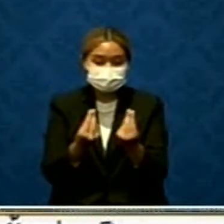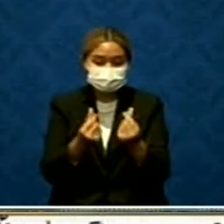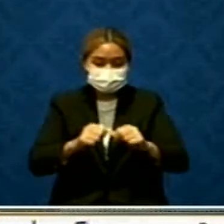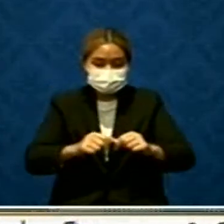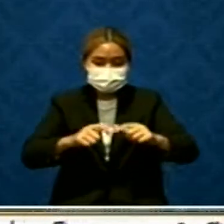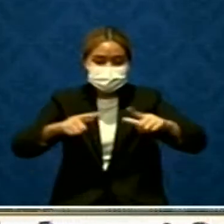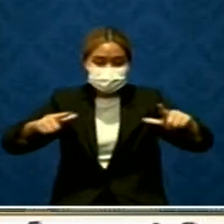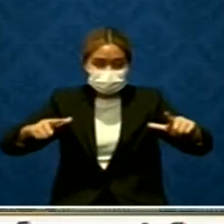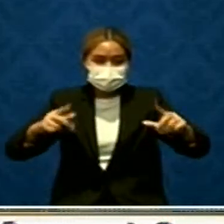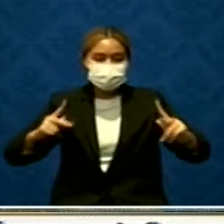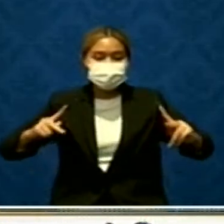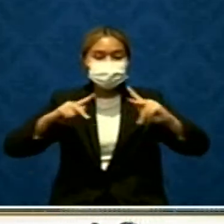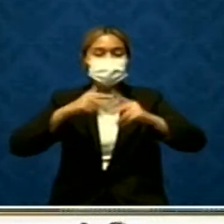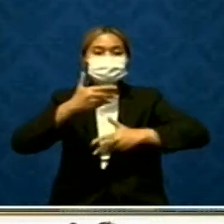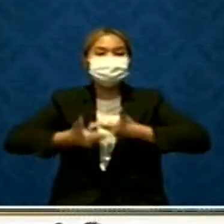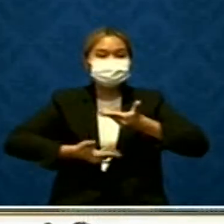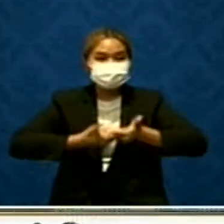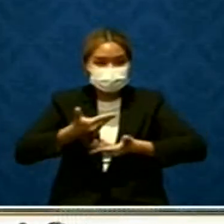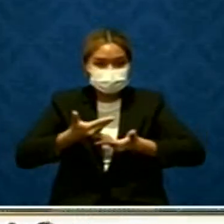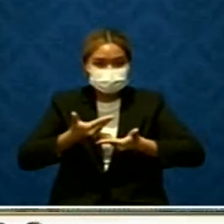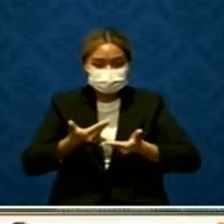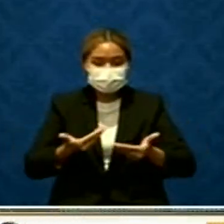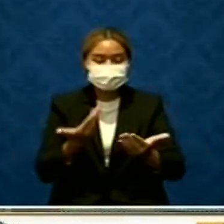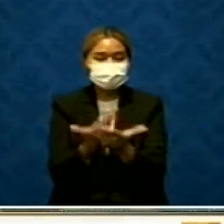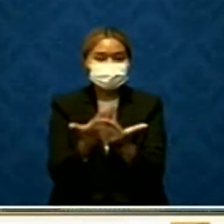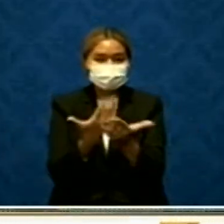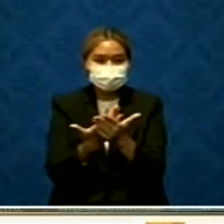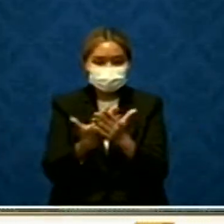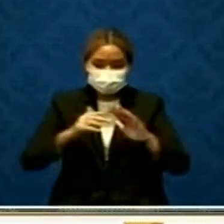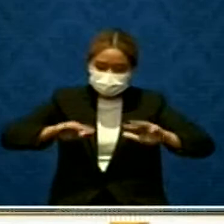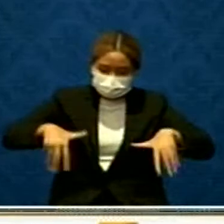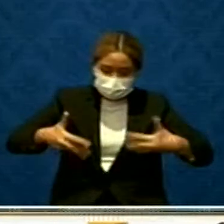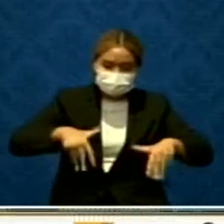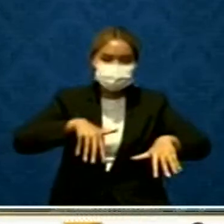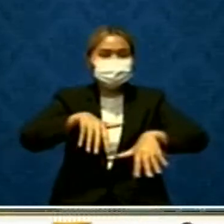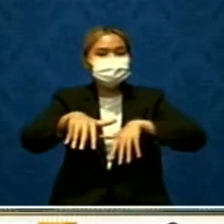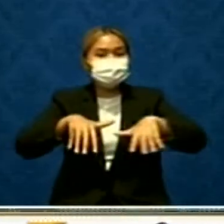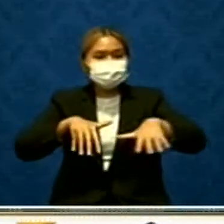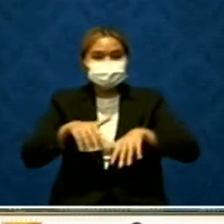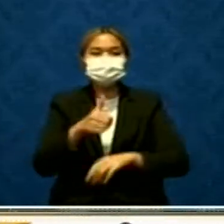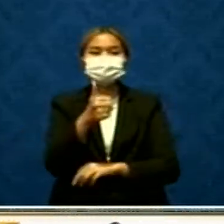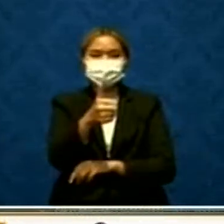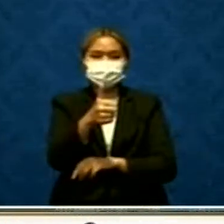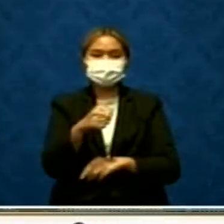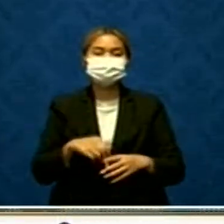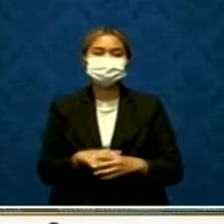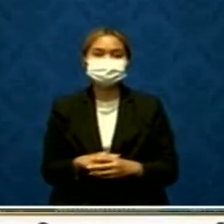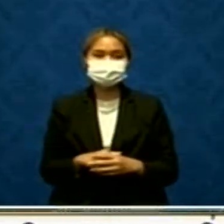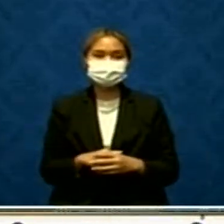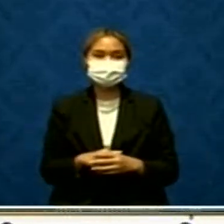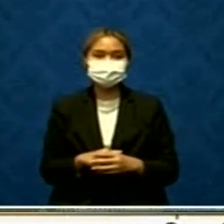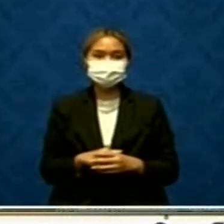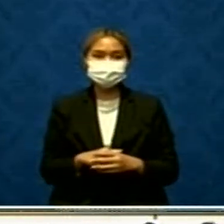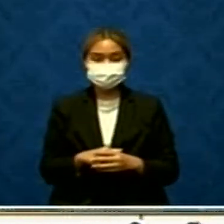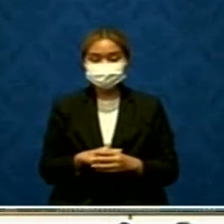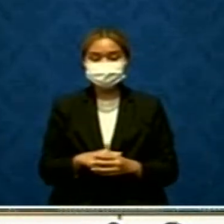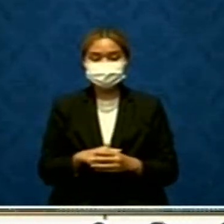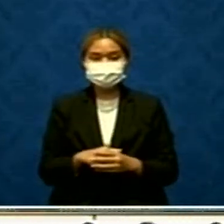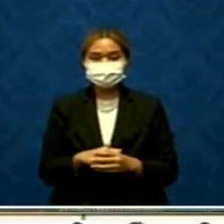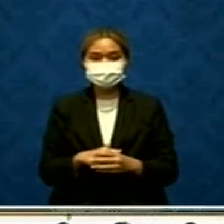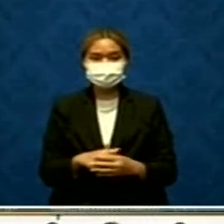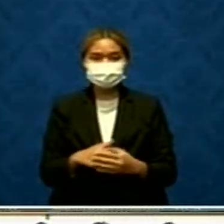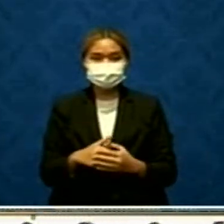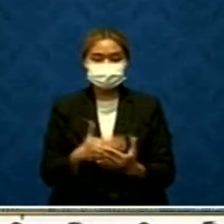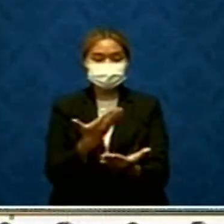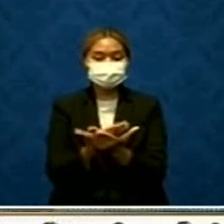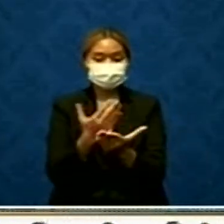ครงการด้วยนะครับเพื่อให้มีรายได้นะครับมาสำหรับในการที่จะช่วยทำให้ต้นทุนต่างๆเนี่ยลดลง